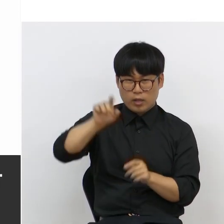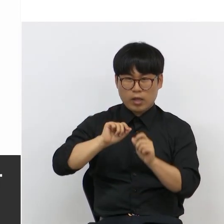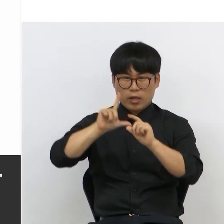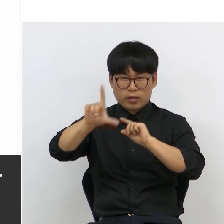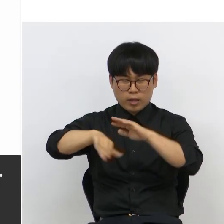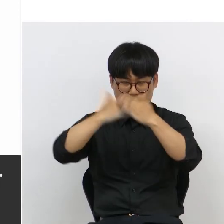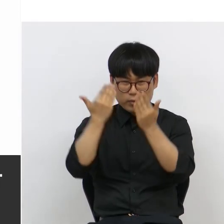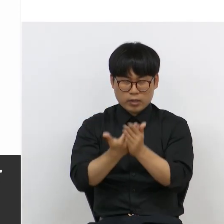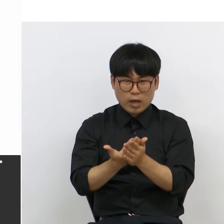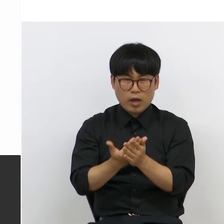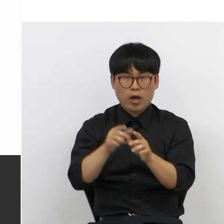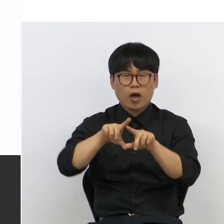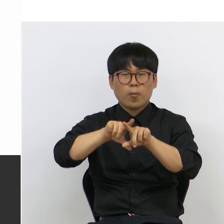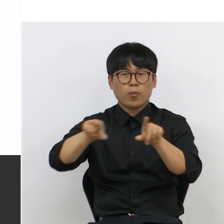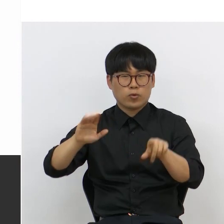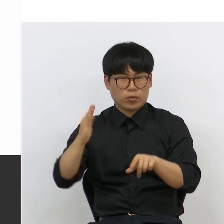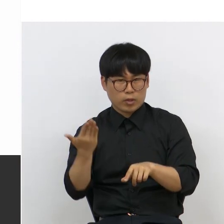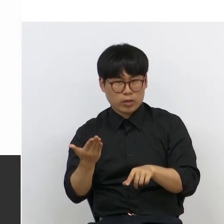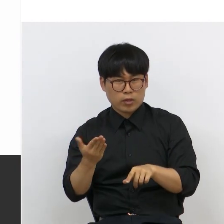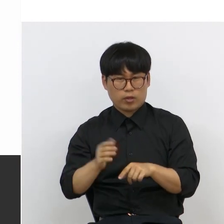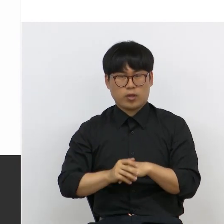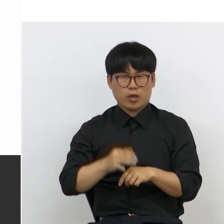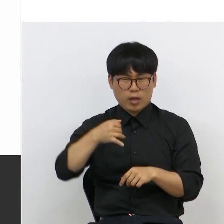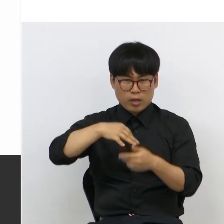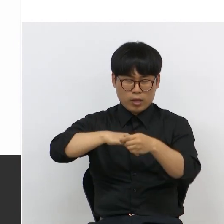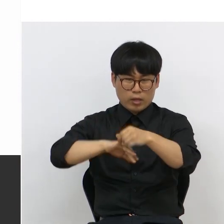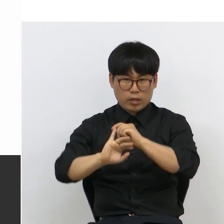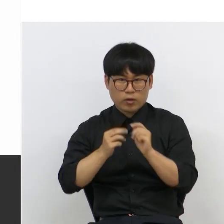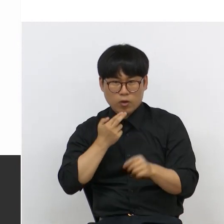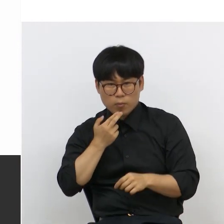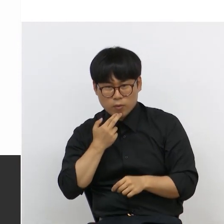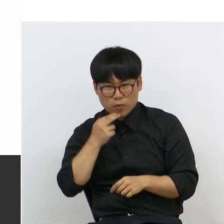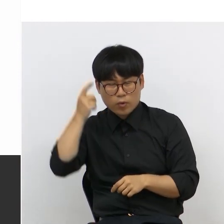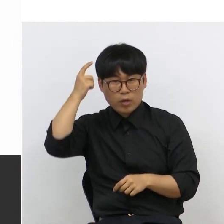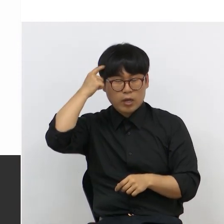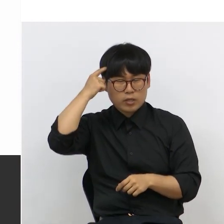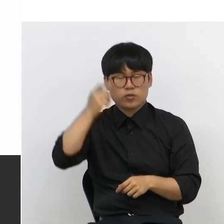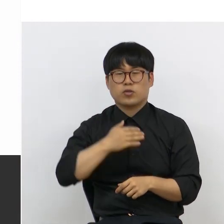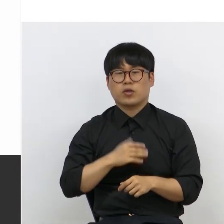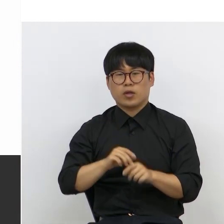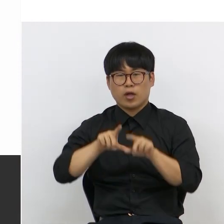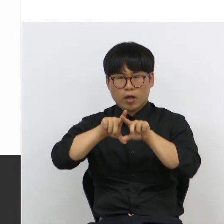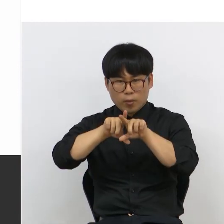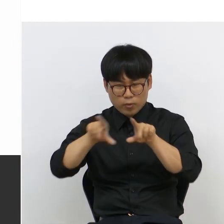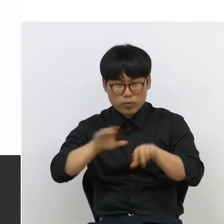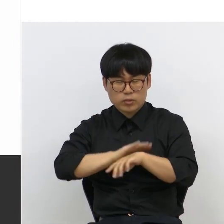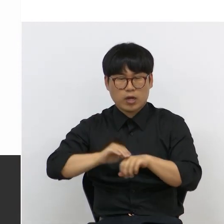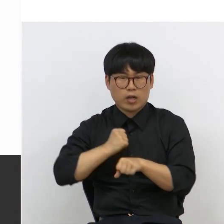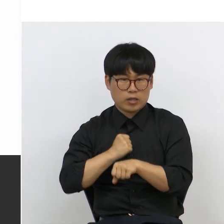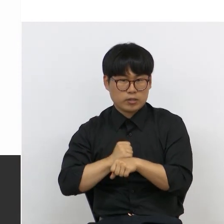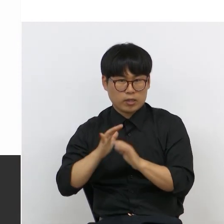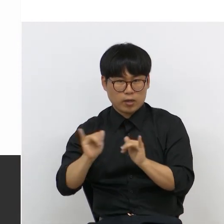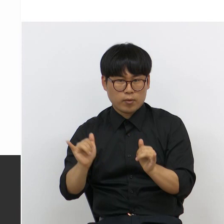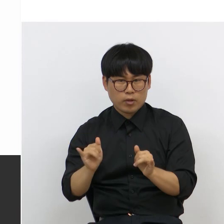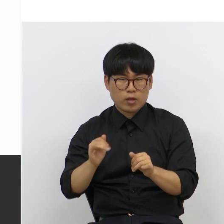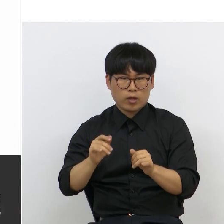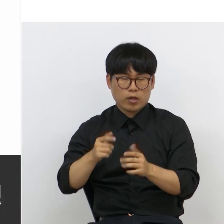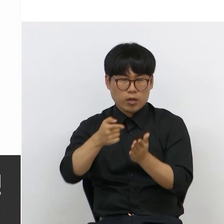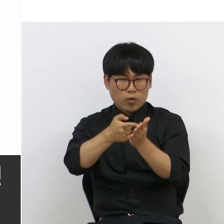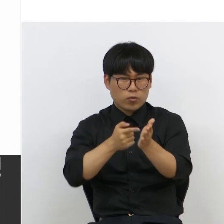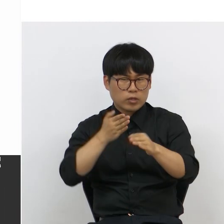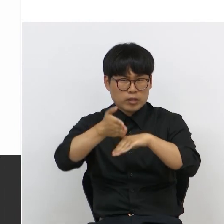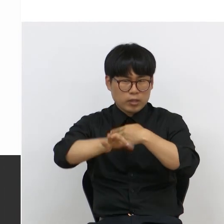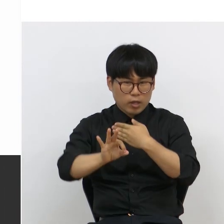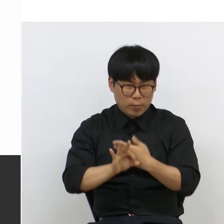쫓아가죠. 물론 여기에 있는 아이들은 기형도 없고 뇌인지 기능도 정상이어야겠죠. 그렇지만 수술을 늦게 한 아이들은 점점